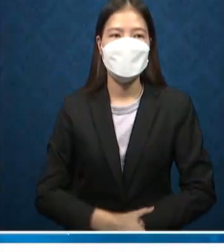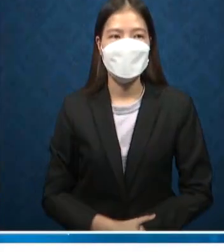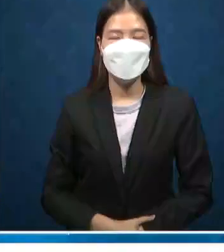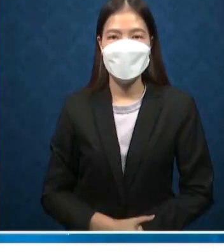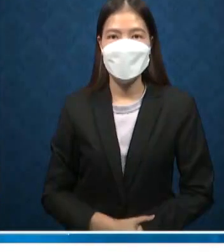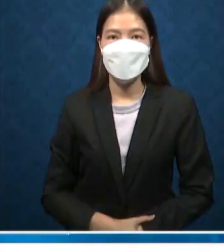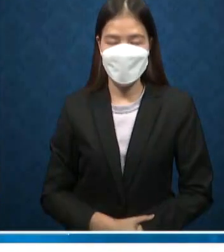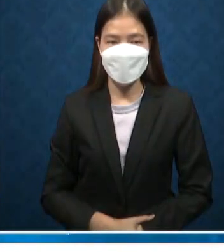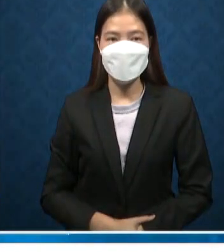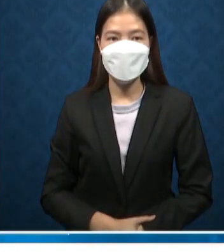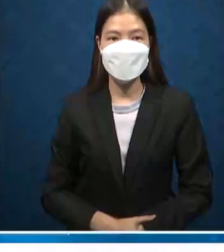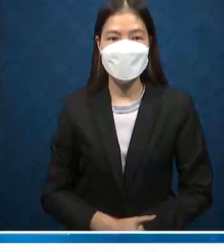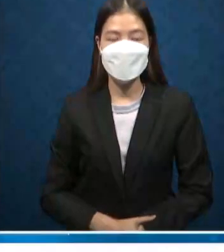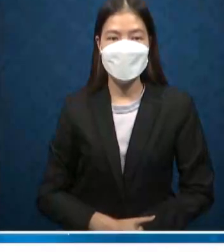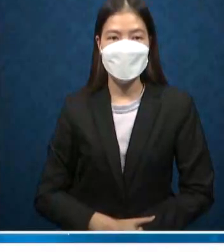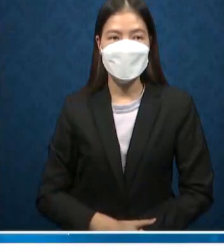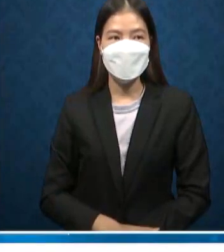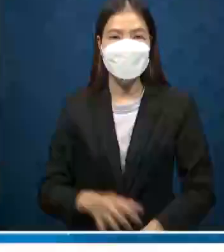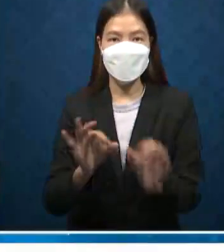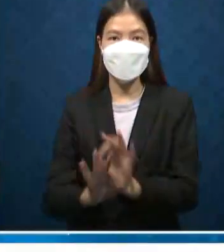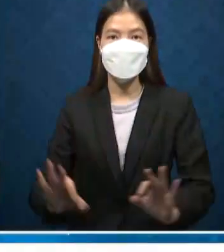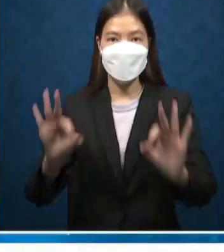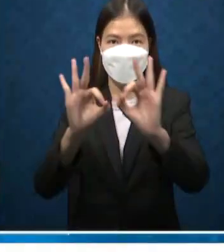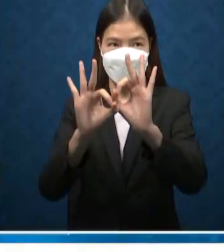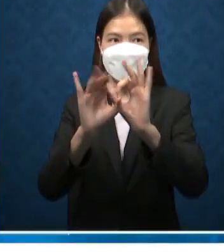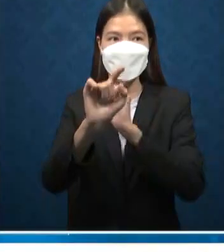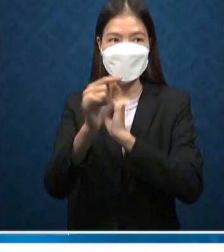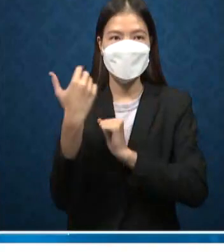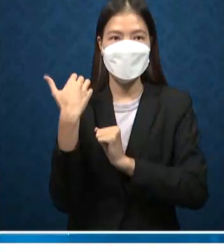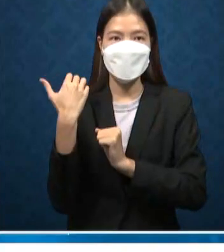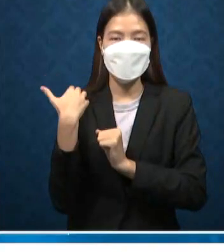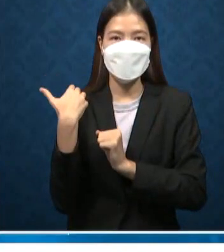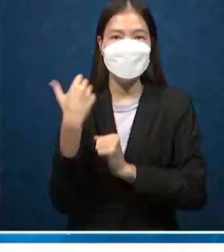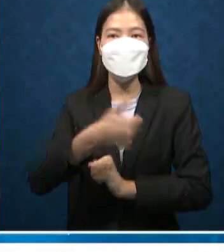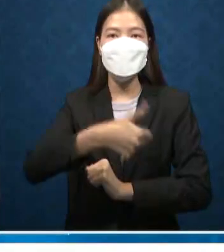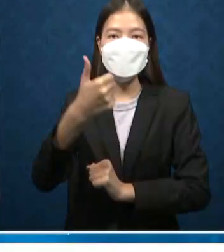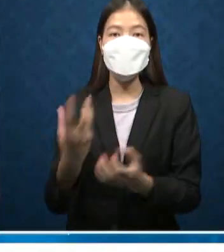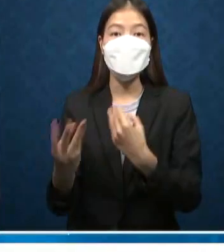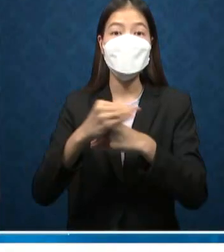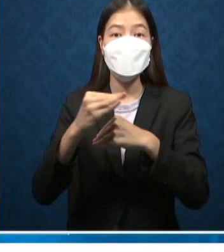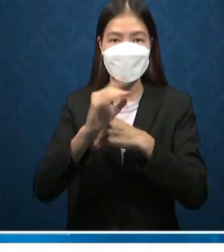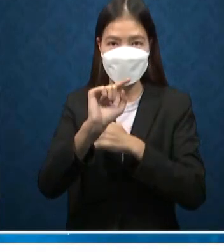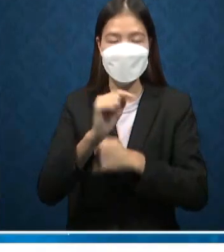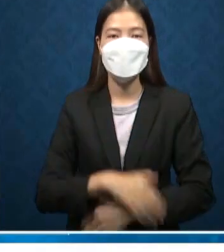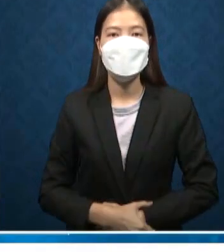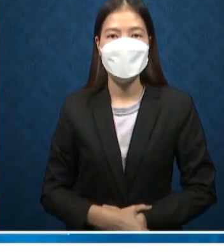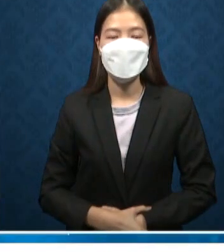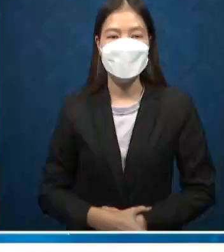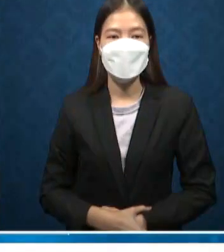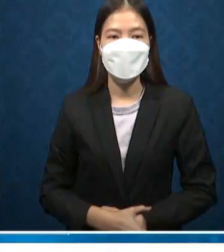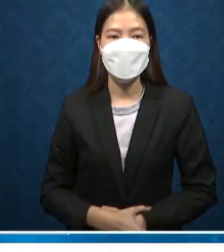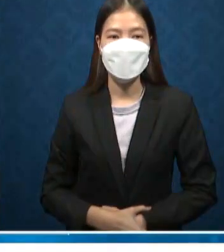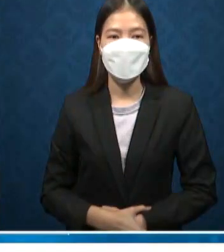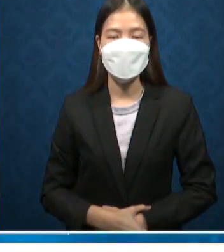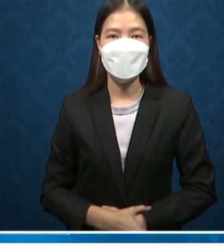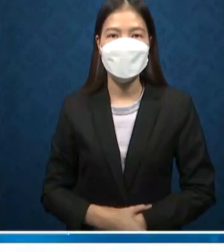ภาพฉายต่อไปครับอันนี้เป็นเรื่องที่สำคัญเป็นเรื่องที่นอกเหนือจากรายงานที่เราได้รับรายงานจากรายง